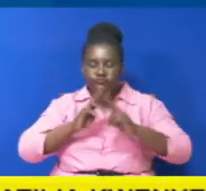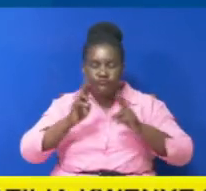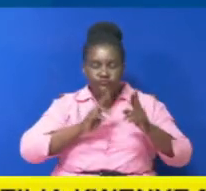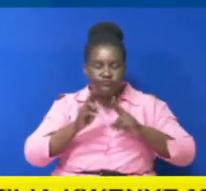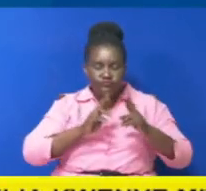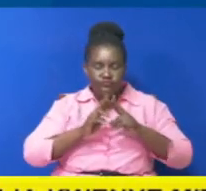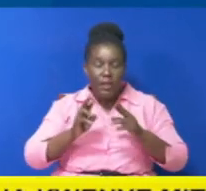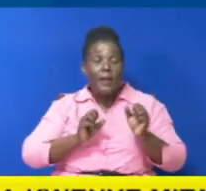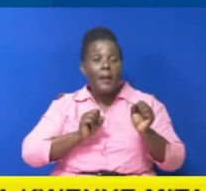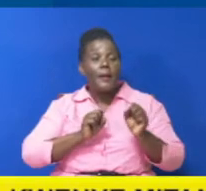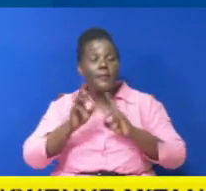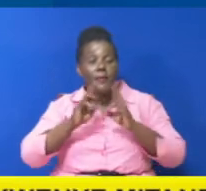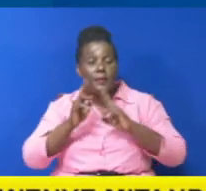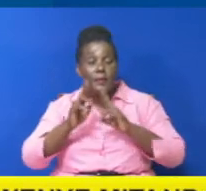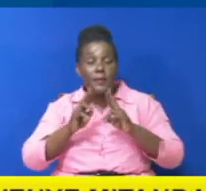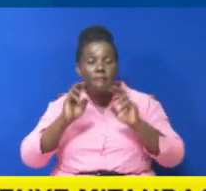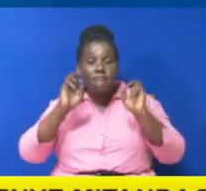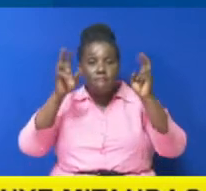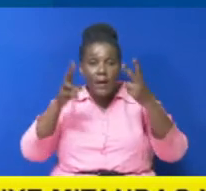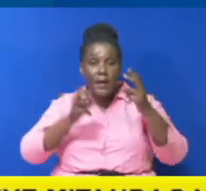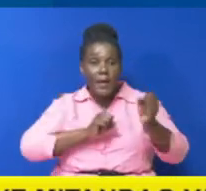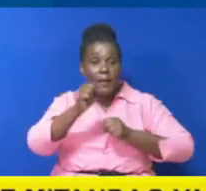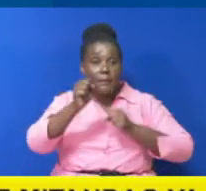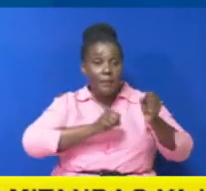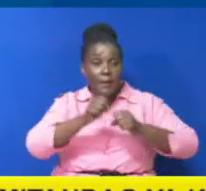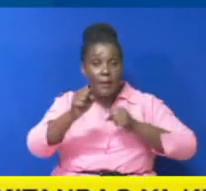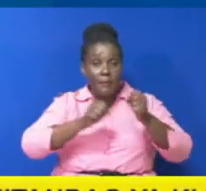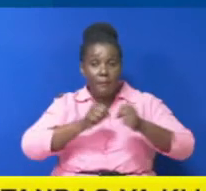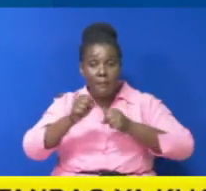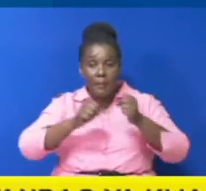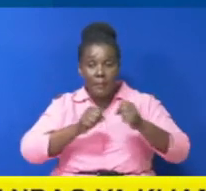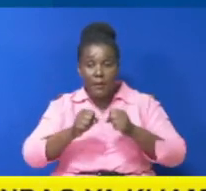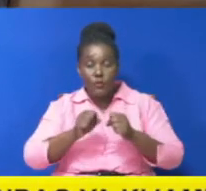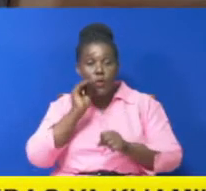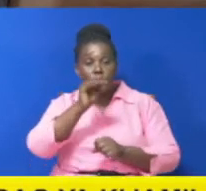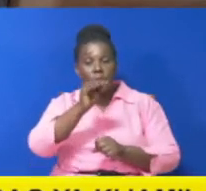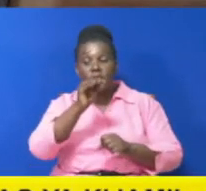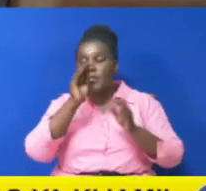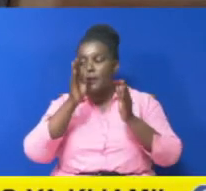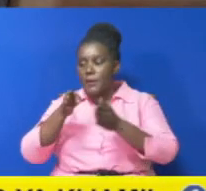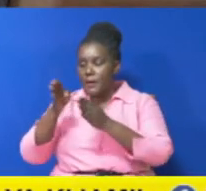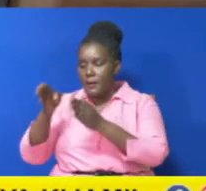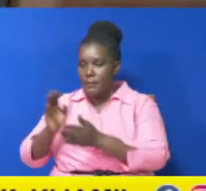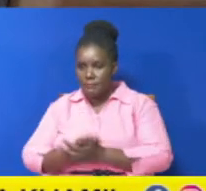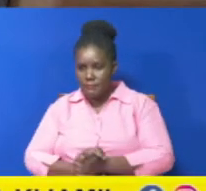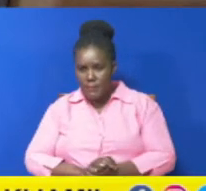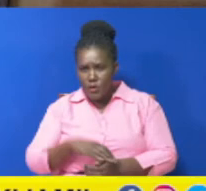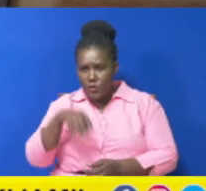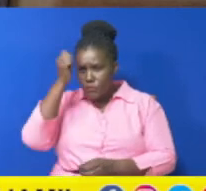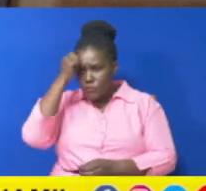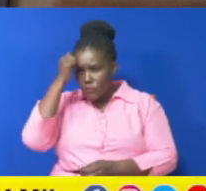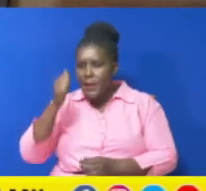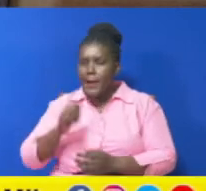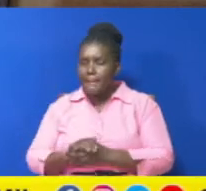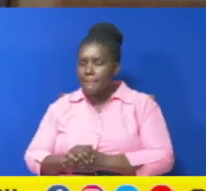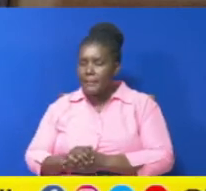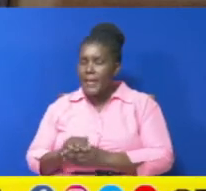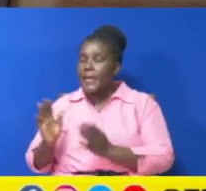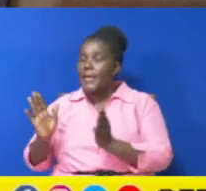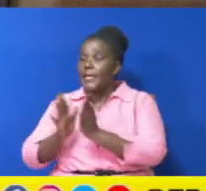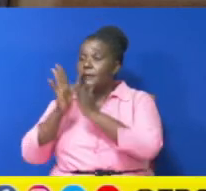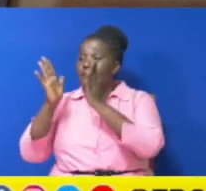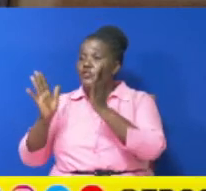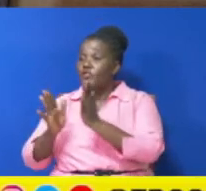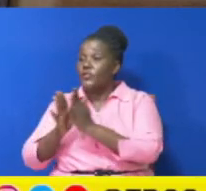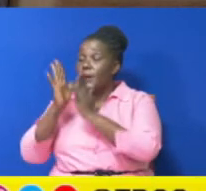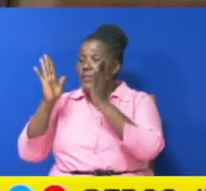usafirishaji haramu wa binadamu ambapo kilele chake kilikuwa hapo jana. Na utakumbuka kwa mujibu wa takwimu za Umoja Mataifa Bwana